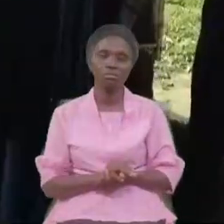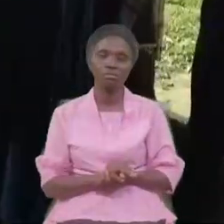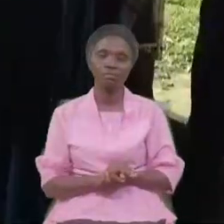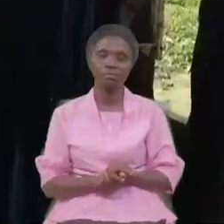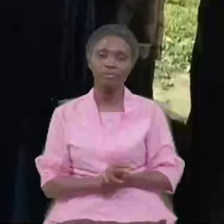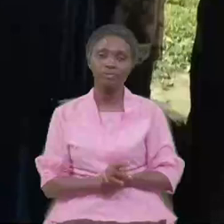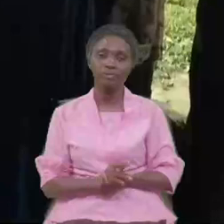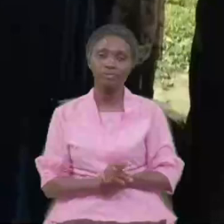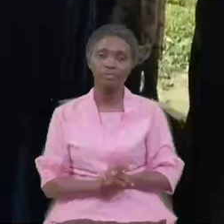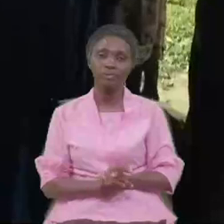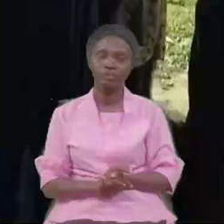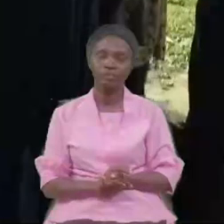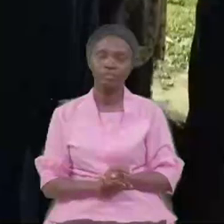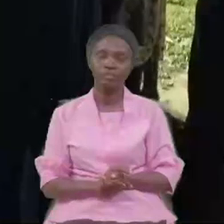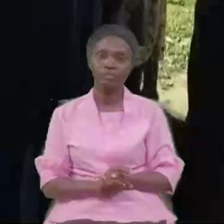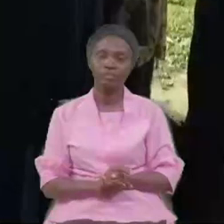personne